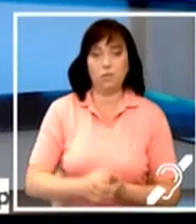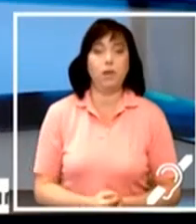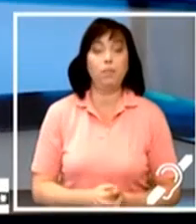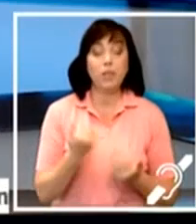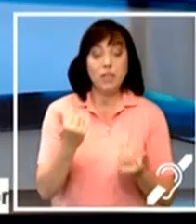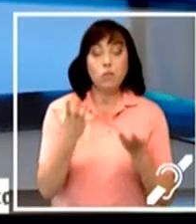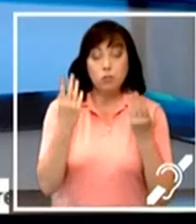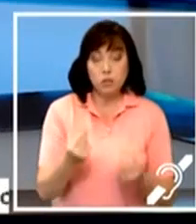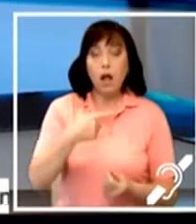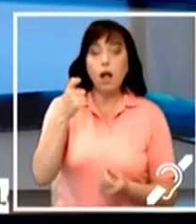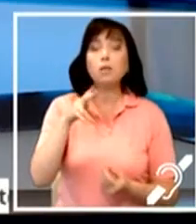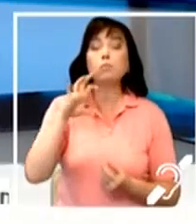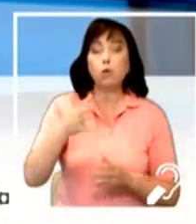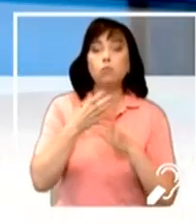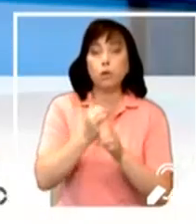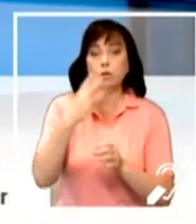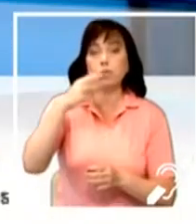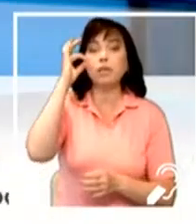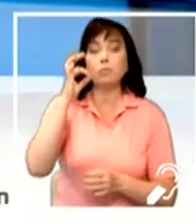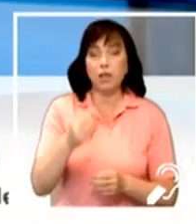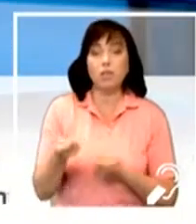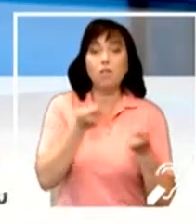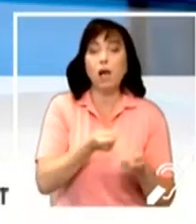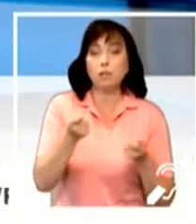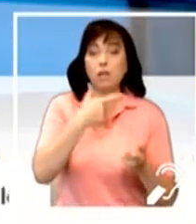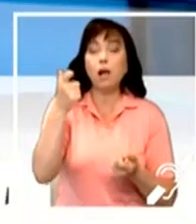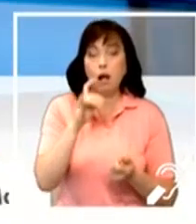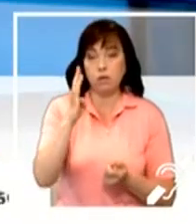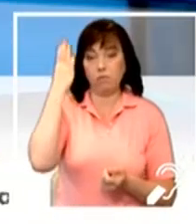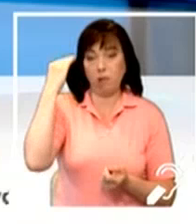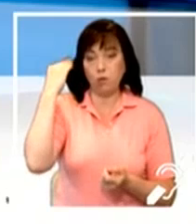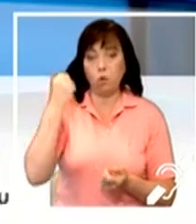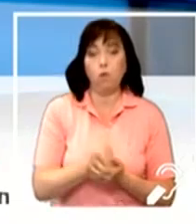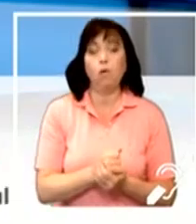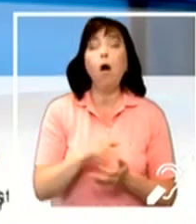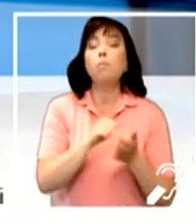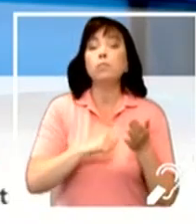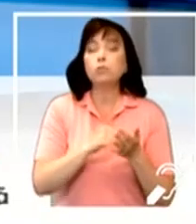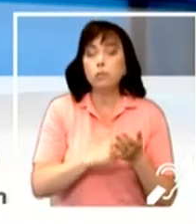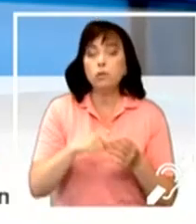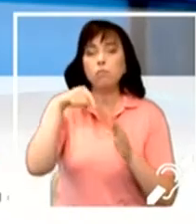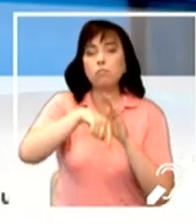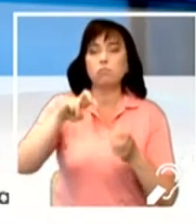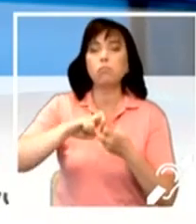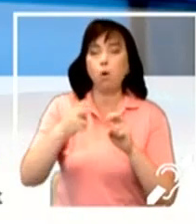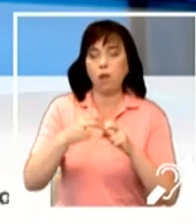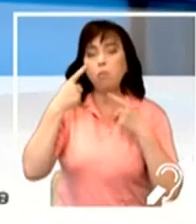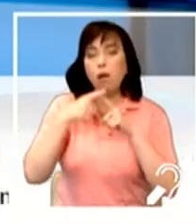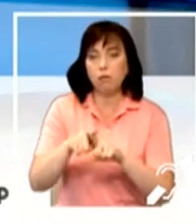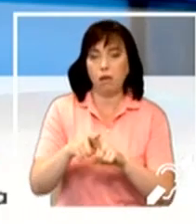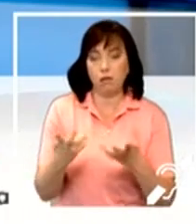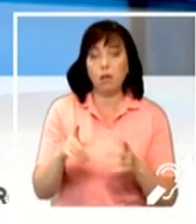De astăzi, Gazprom a redus cu 30% livrările de gaz către Republica Moldova. Motivul? O problemă tehnică,